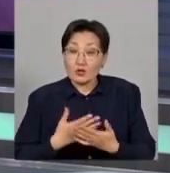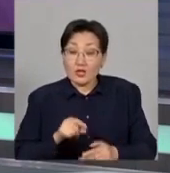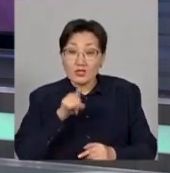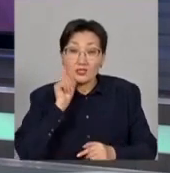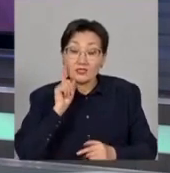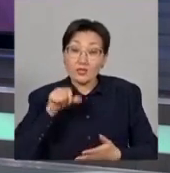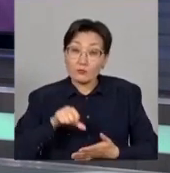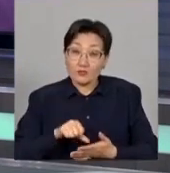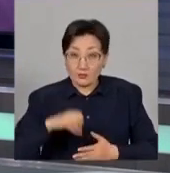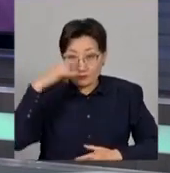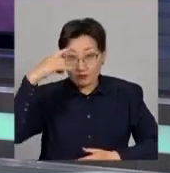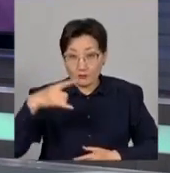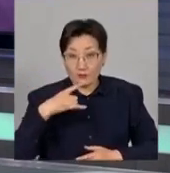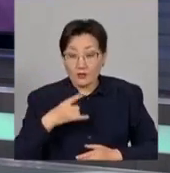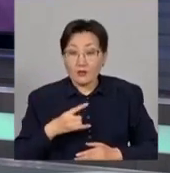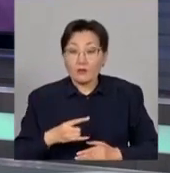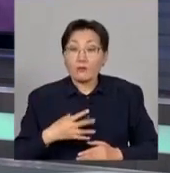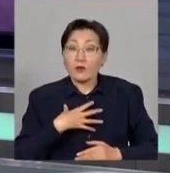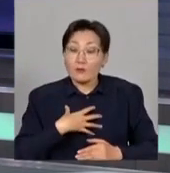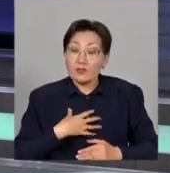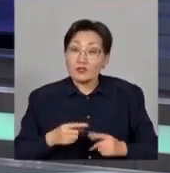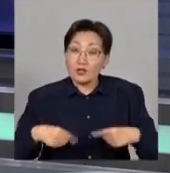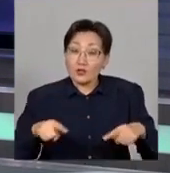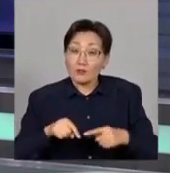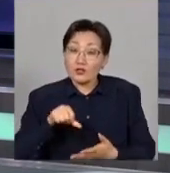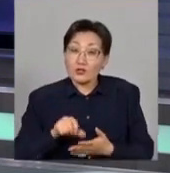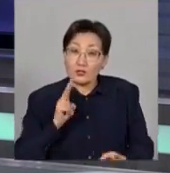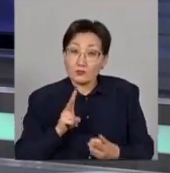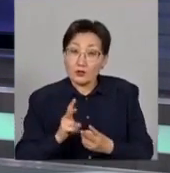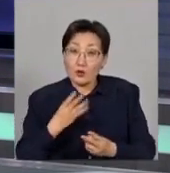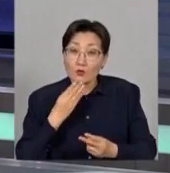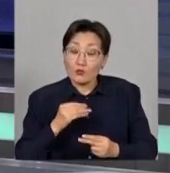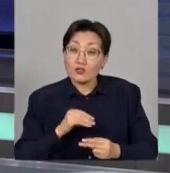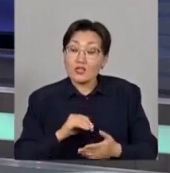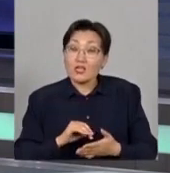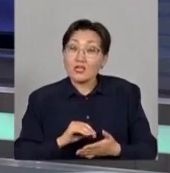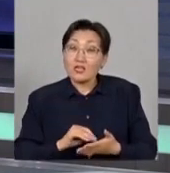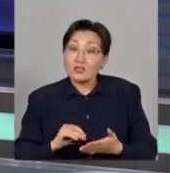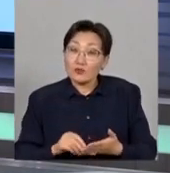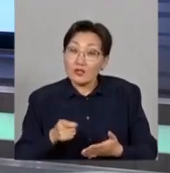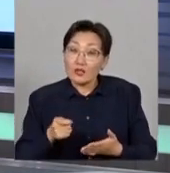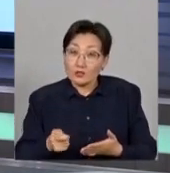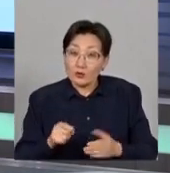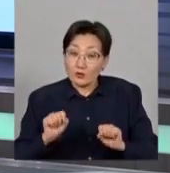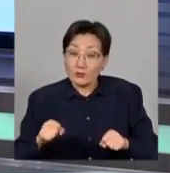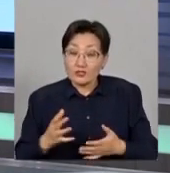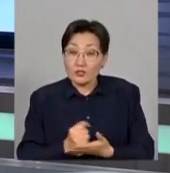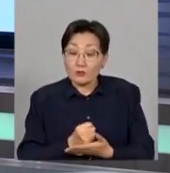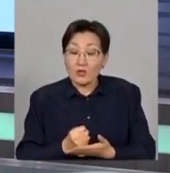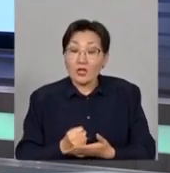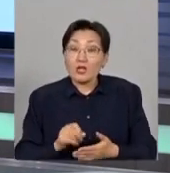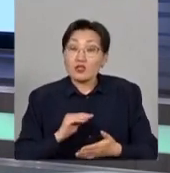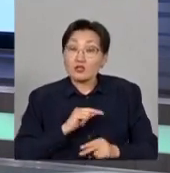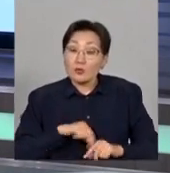келді. Олар еліміздегі белді мекемелердің өкілдерімен жүздесіп, өз резюмелерін қалдыруға мүмкіндік алды. Тіпті жәрменкеде жүріп ақ,